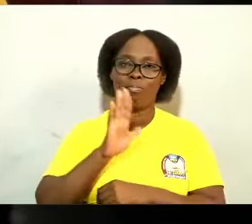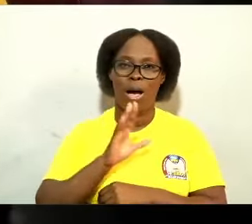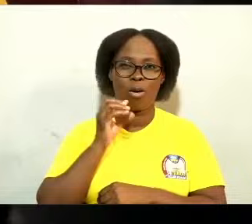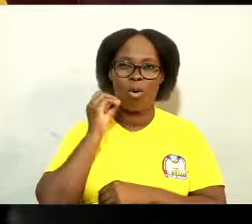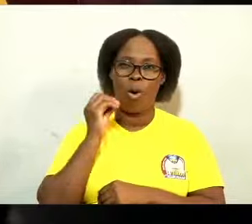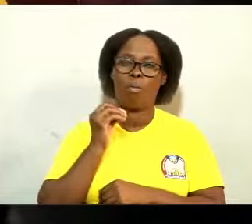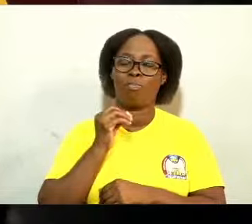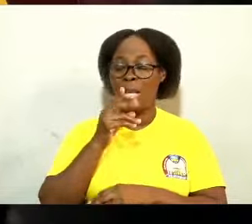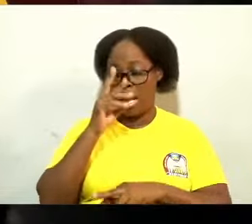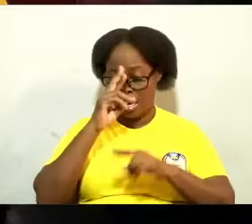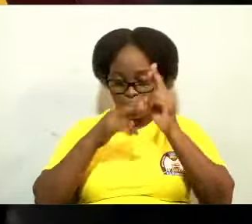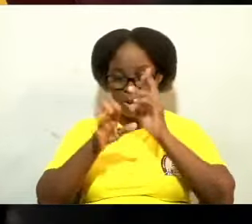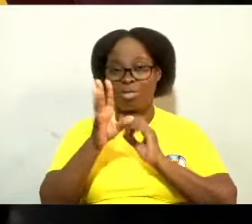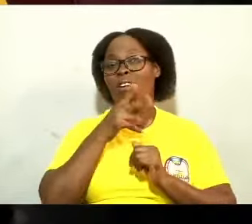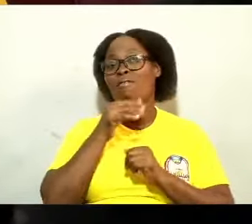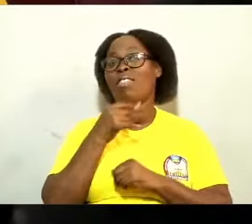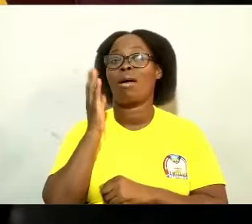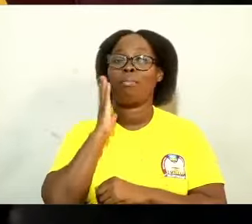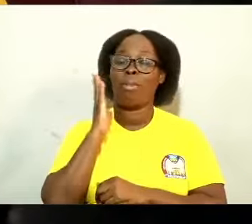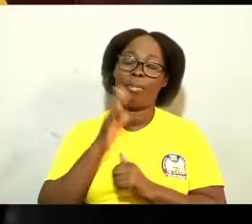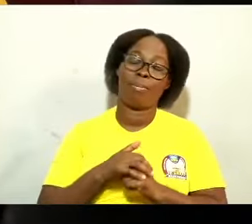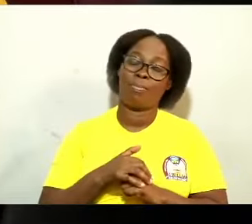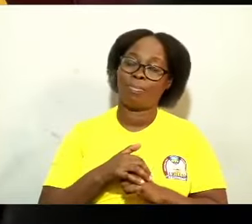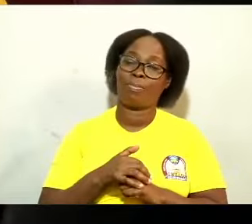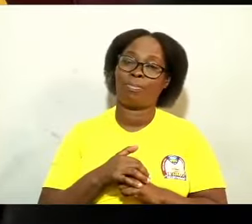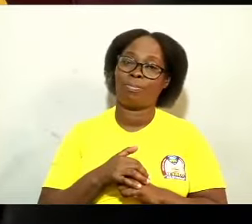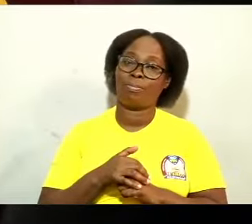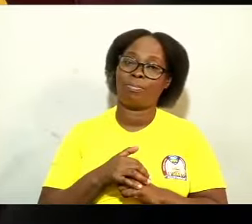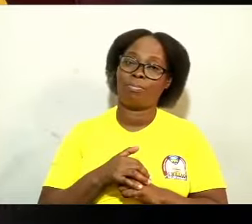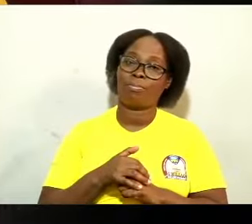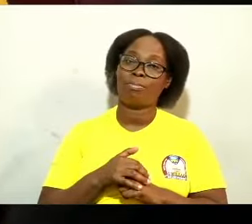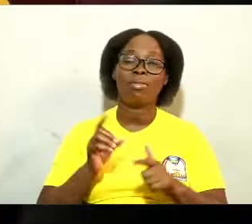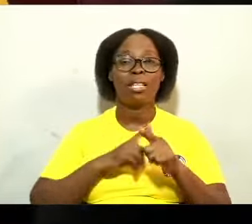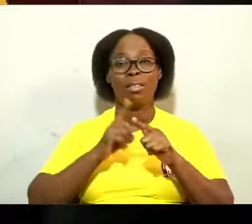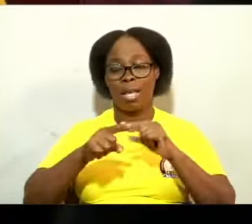Nasema waheshimu baba yako na mama yako. Alafu anaendelea.